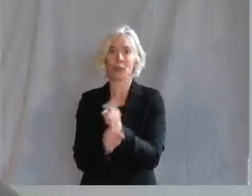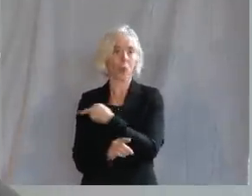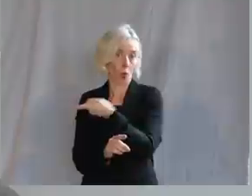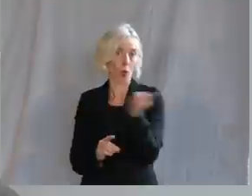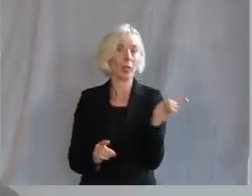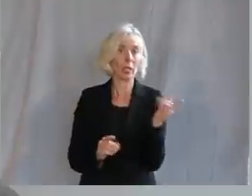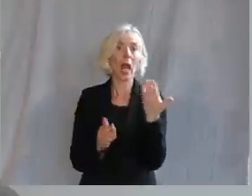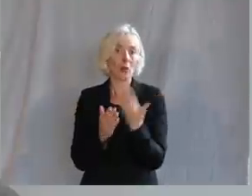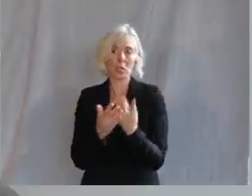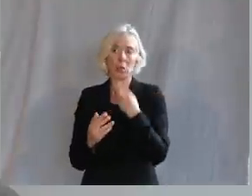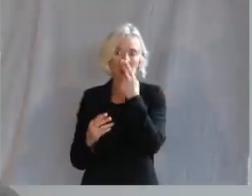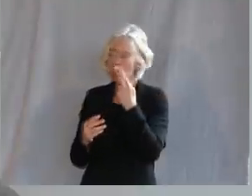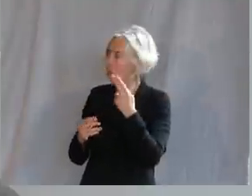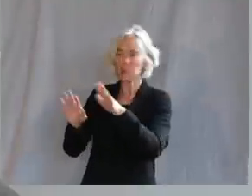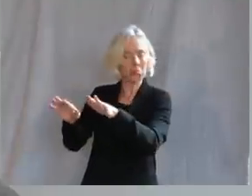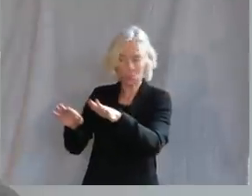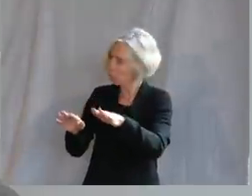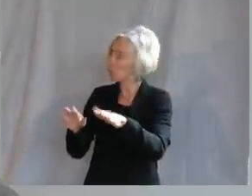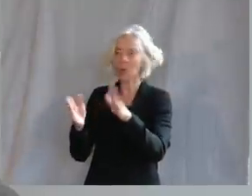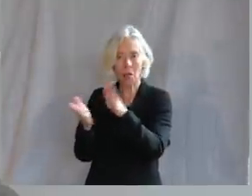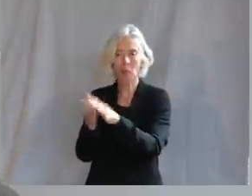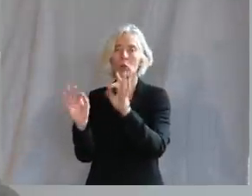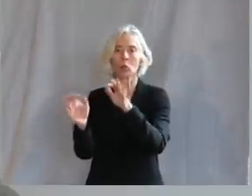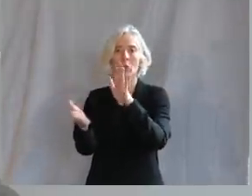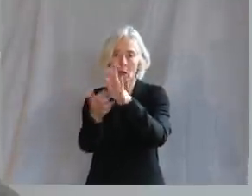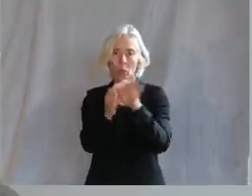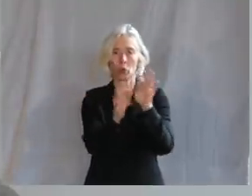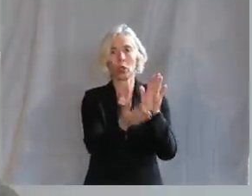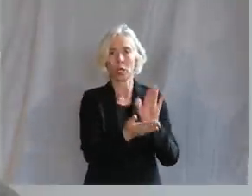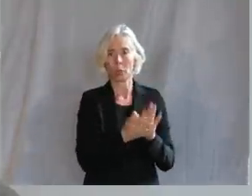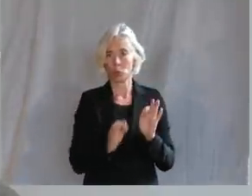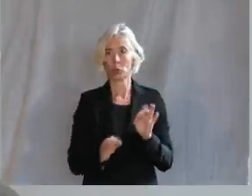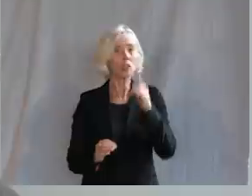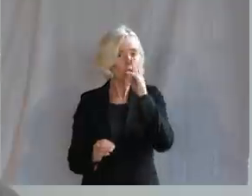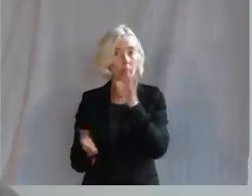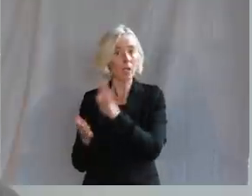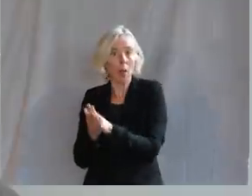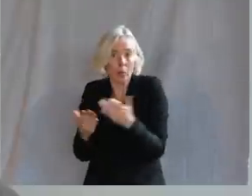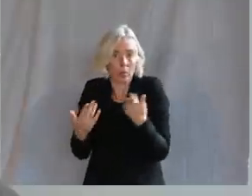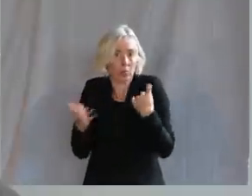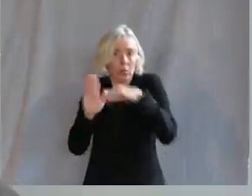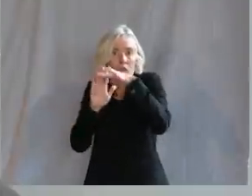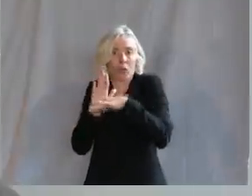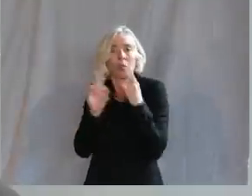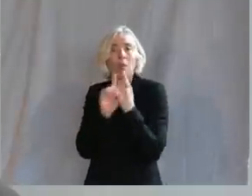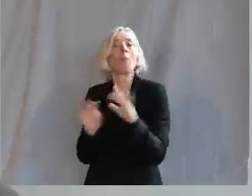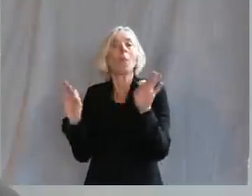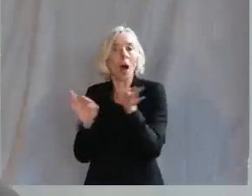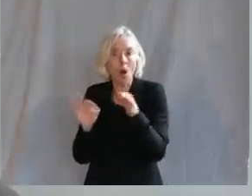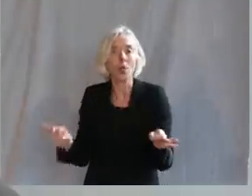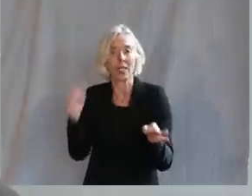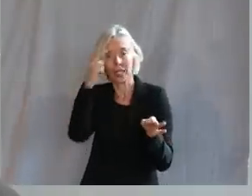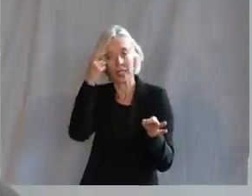darum, Dinge trotzdem möglich zu machen, soweit es irgendwie geht, sie möglich zu machen. Das bedeutet also ganz im Konkreten, dass